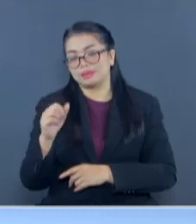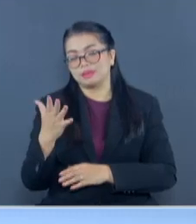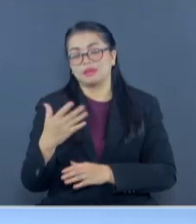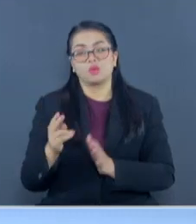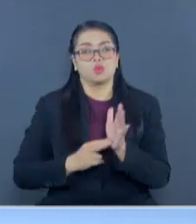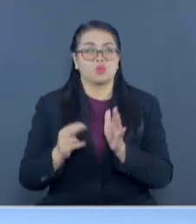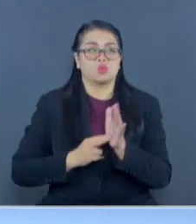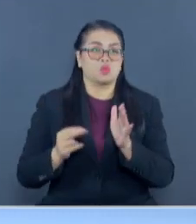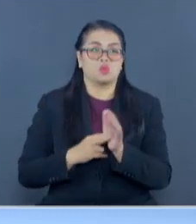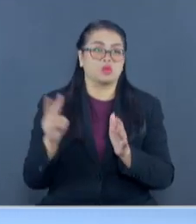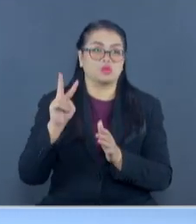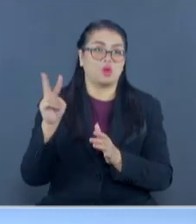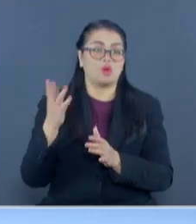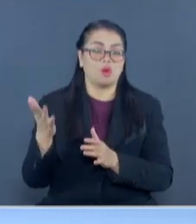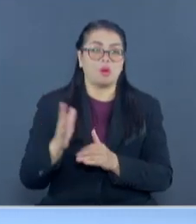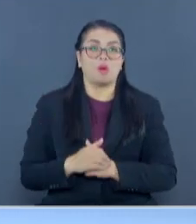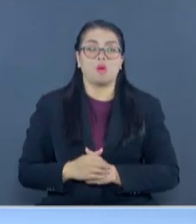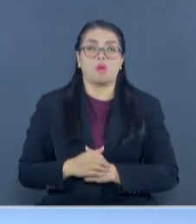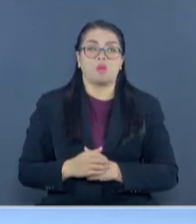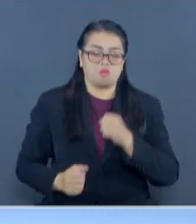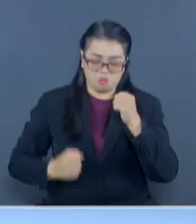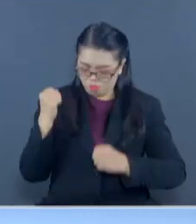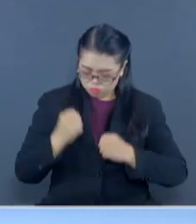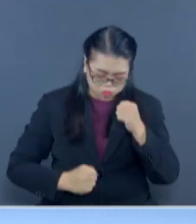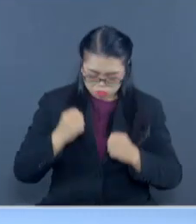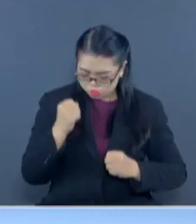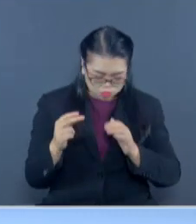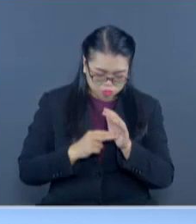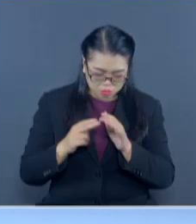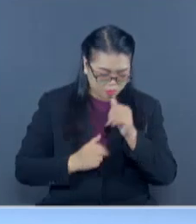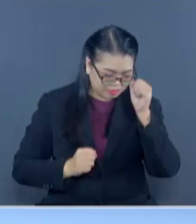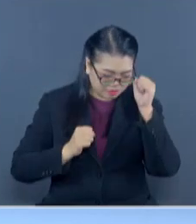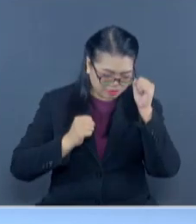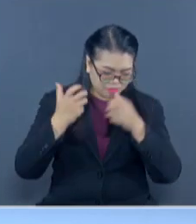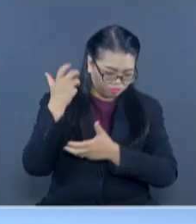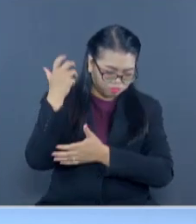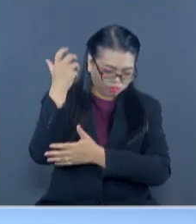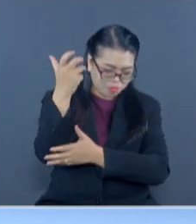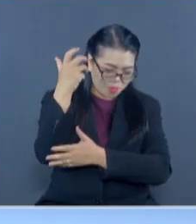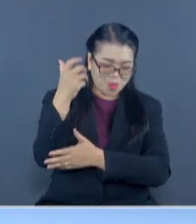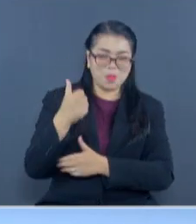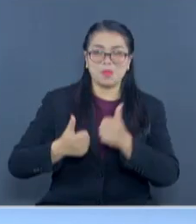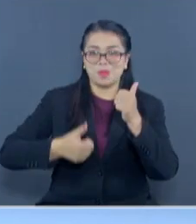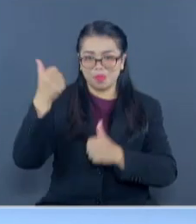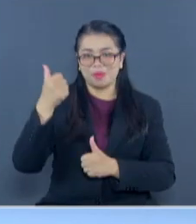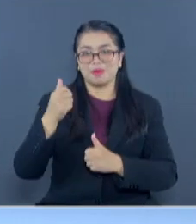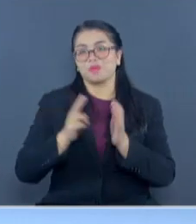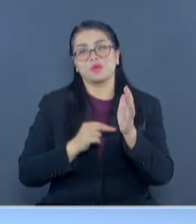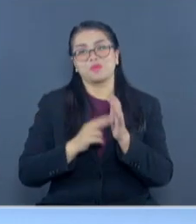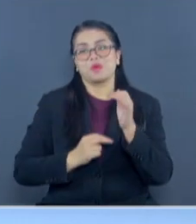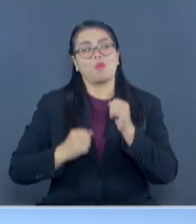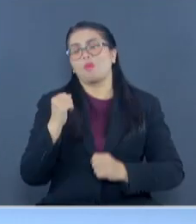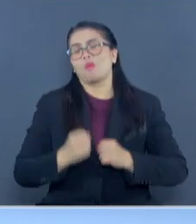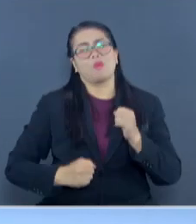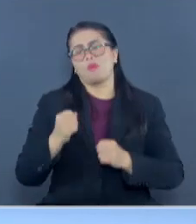2นักวิ่งระดับโลกจากเคนยาค่ะพงาดคว้าแชมป์วิ่งบางแสน21ฉลองงานวิ่งฮาล์ฟมาราธอนงานแรกและงานเดียวของโล